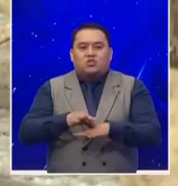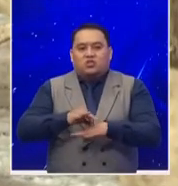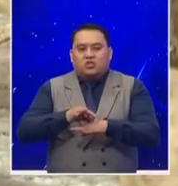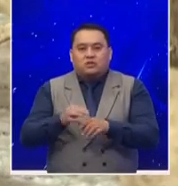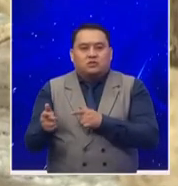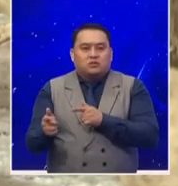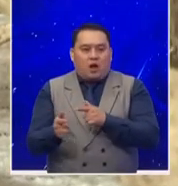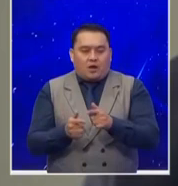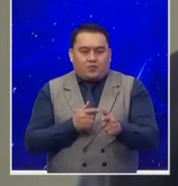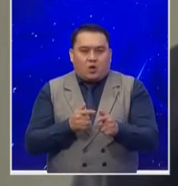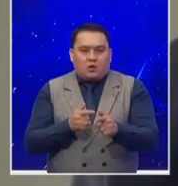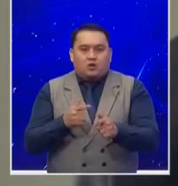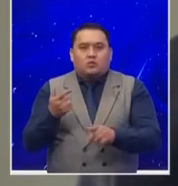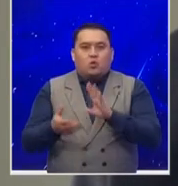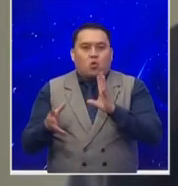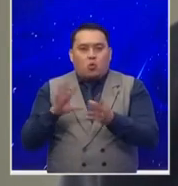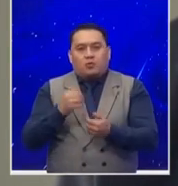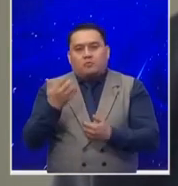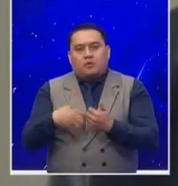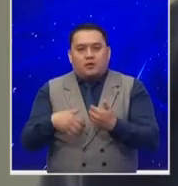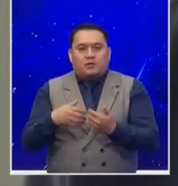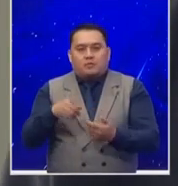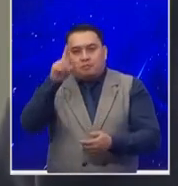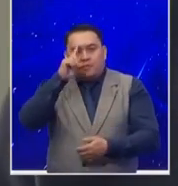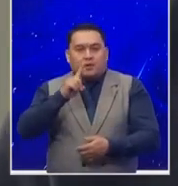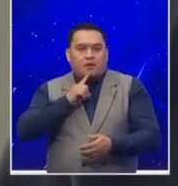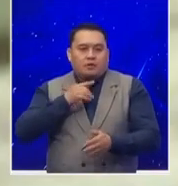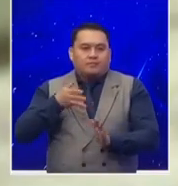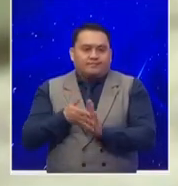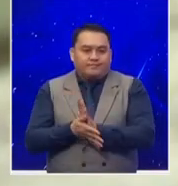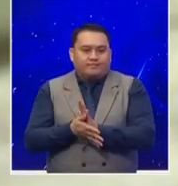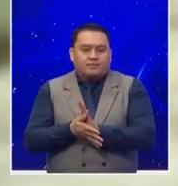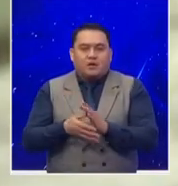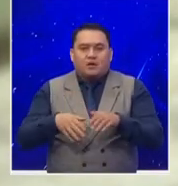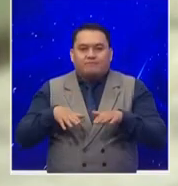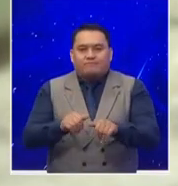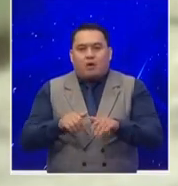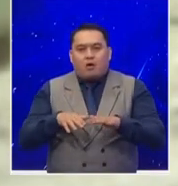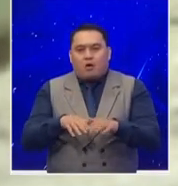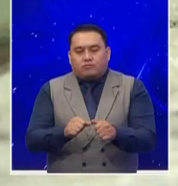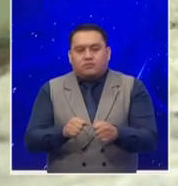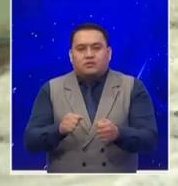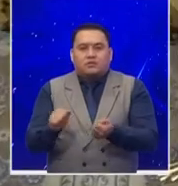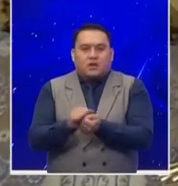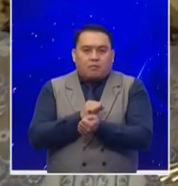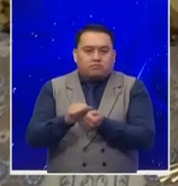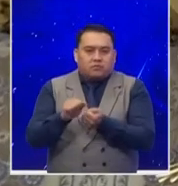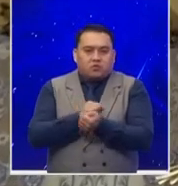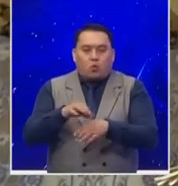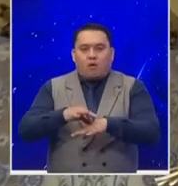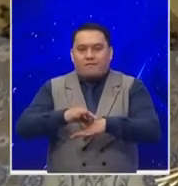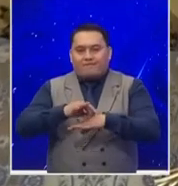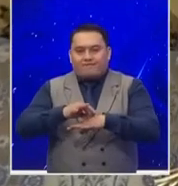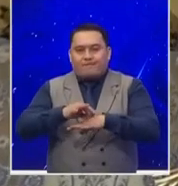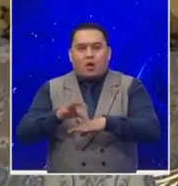арқасында. Былайғы жұмыстың бәрін қосқанда орта есеппен 1 ай уақыт жұмсалады. Теріні илейді, сарысуға салып кептіреді. Тері демекші